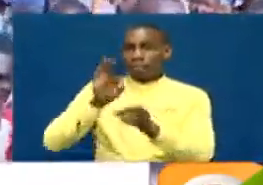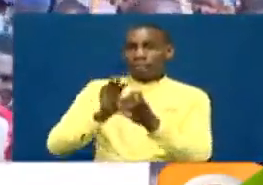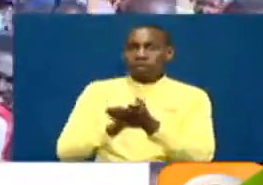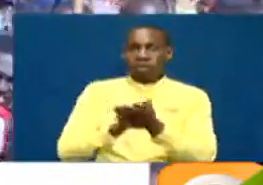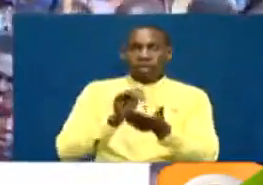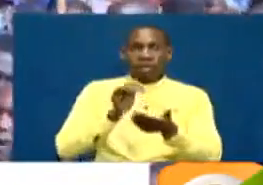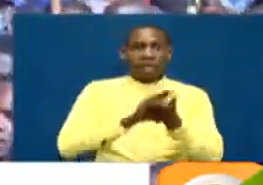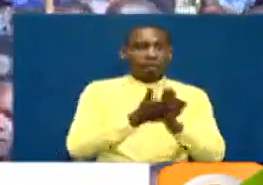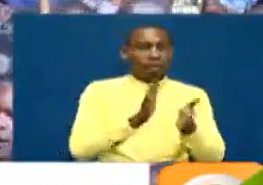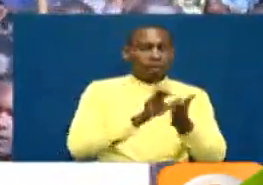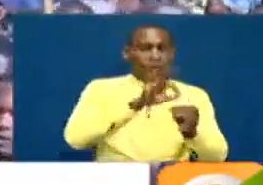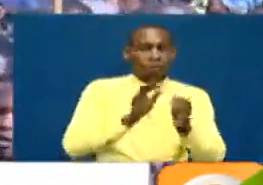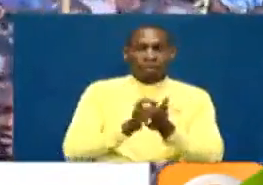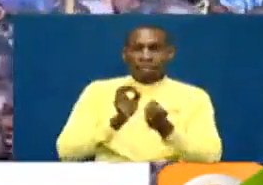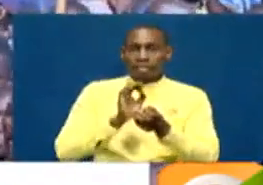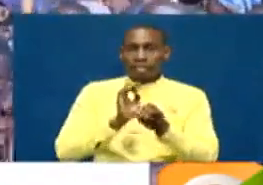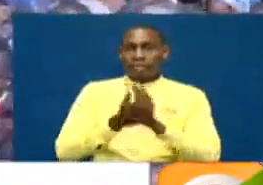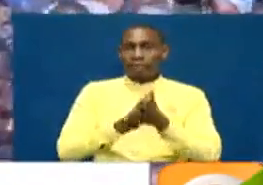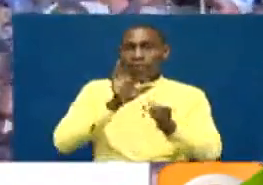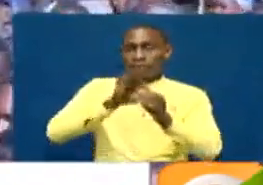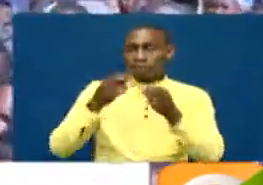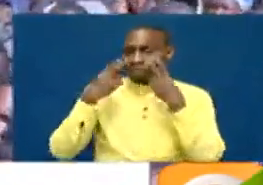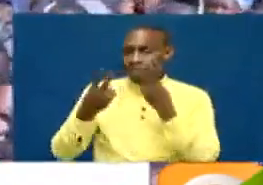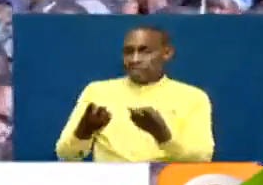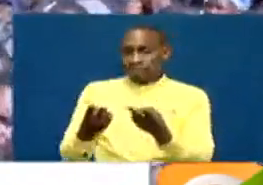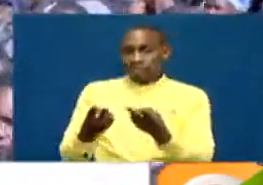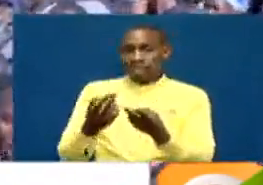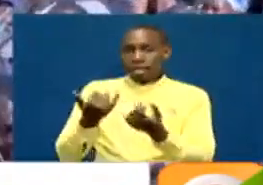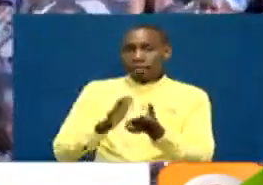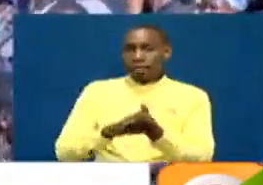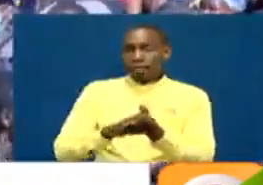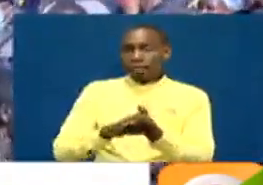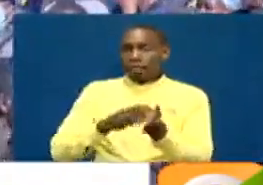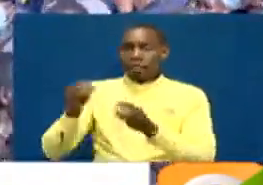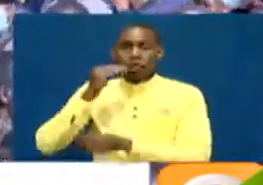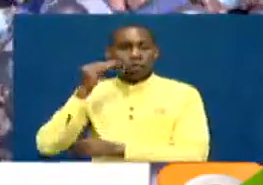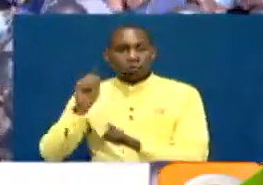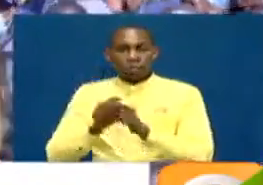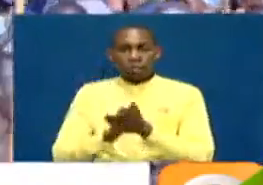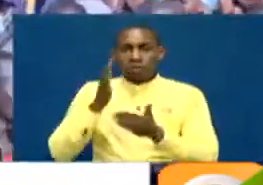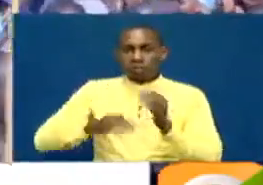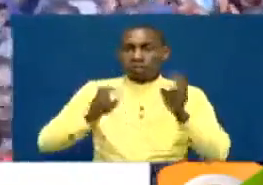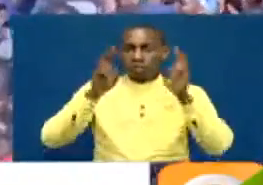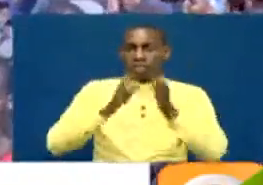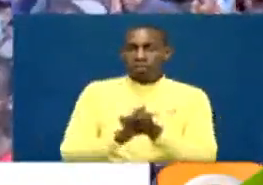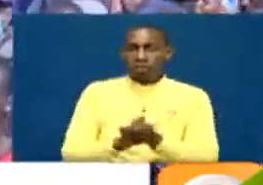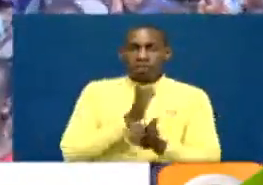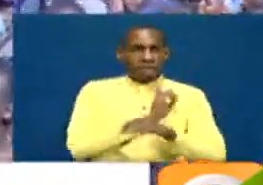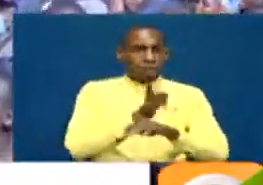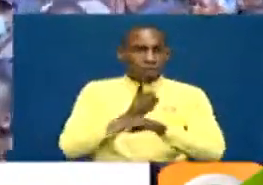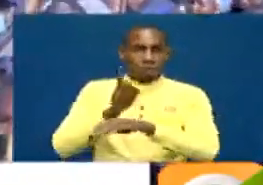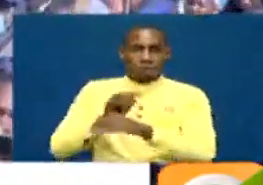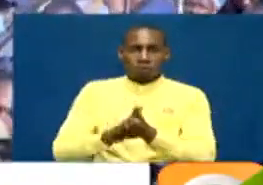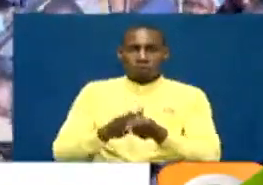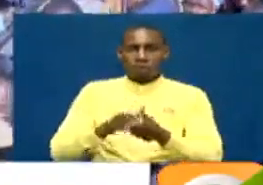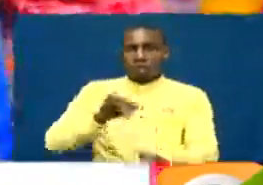ambayo hakuna. Kama hawana kura vile naona hawana, waende nyumbani, wawache maneno ya kutisha watu